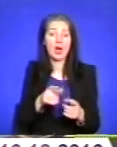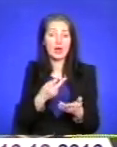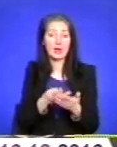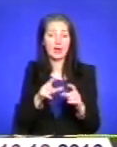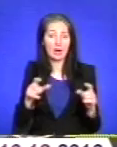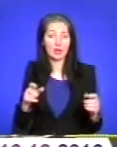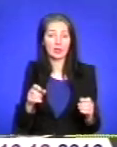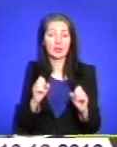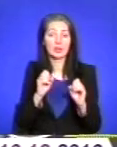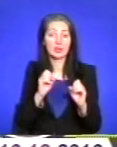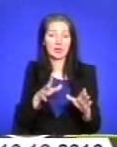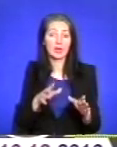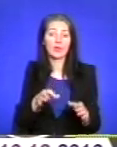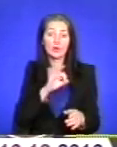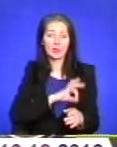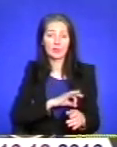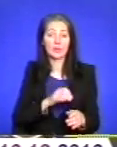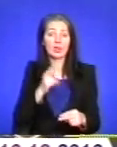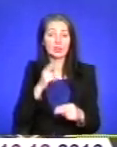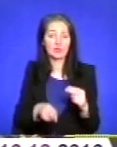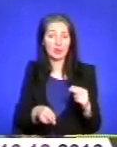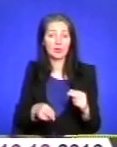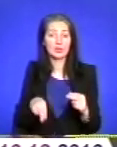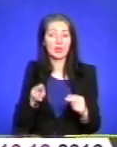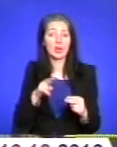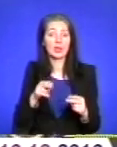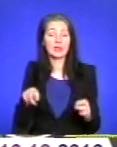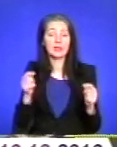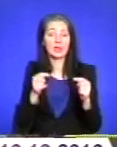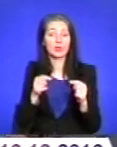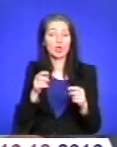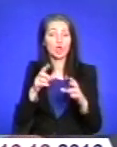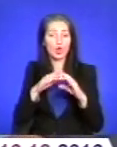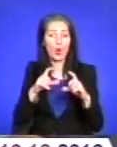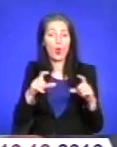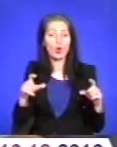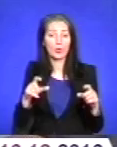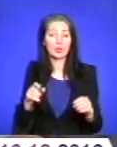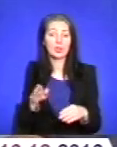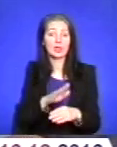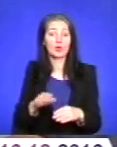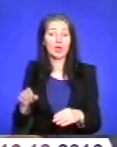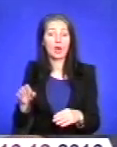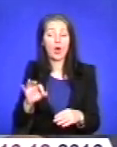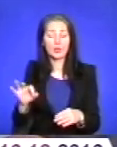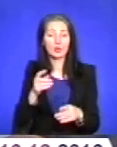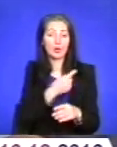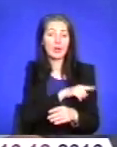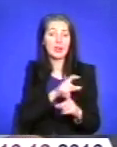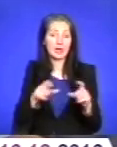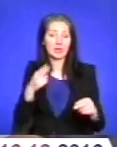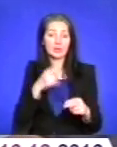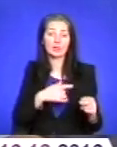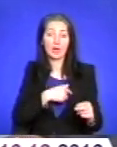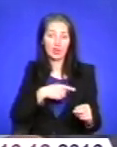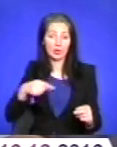експлуатацію. Завершується діагностичний комплекс на території університетської лікарні, кардіологічний центр, завершується